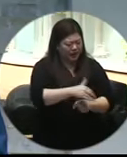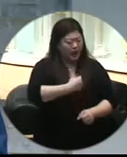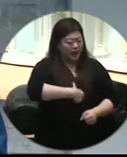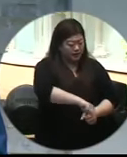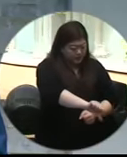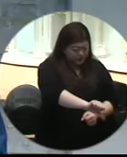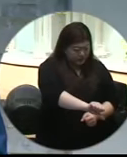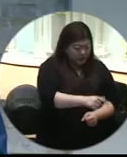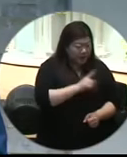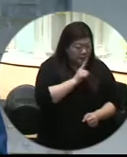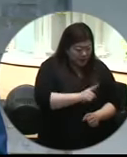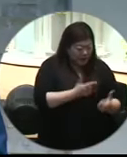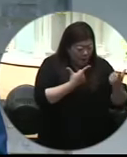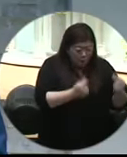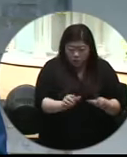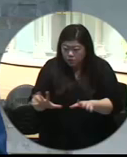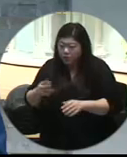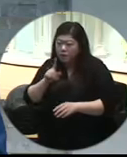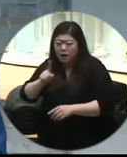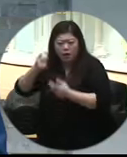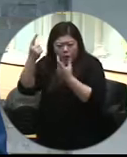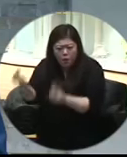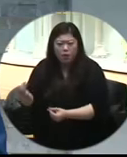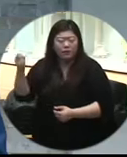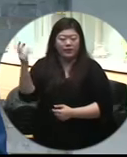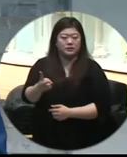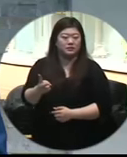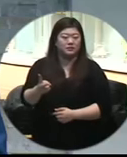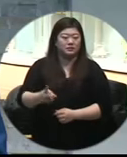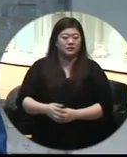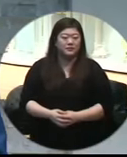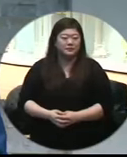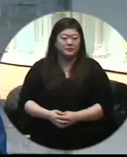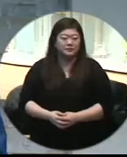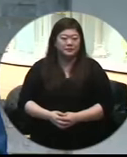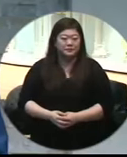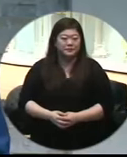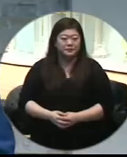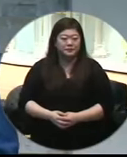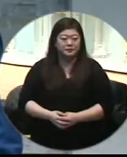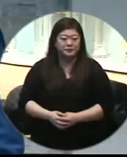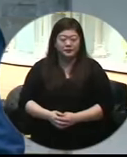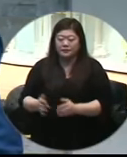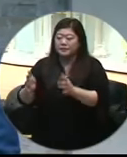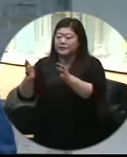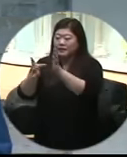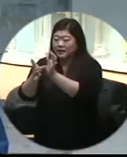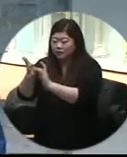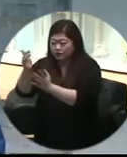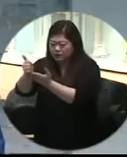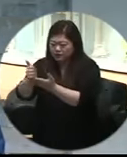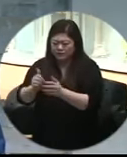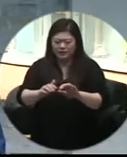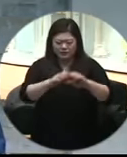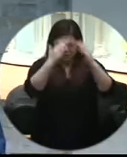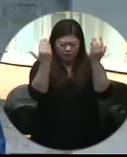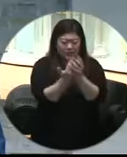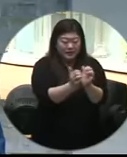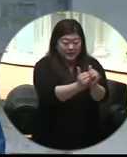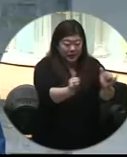본문에 나왔어요. 이것도 예수님이 인류 문제를 해결하러